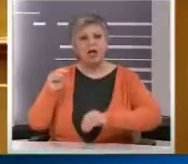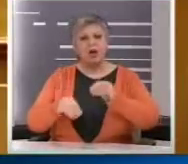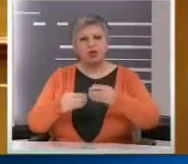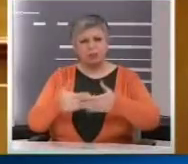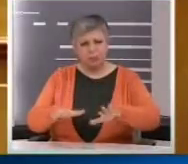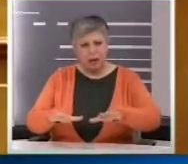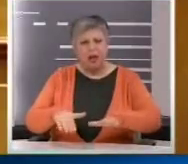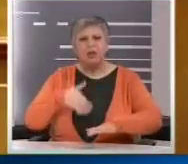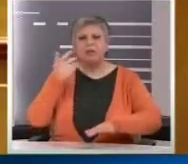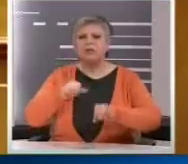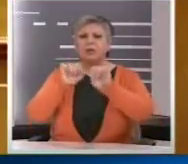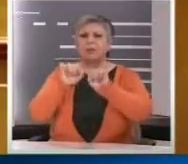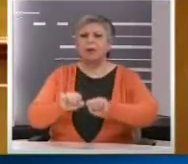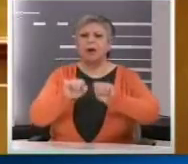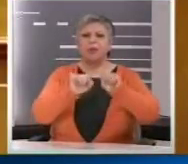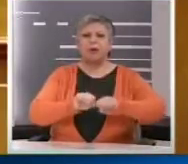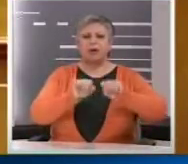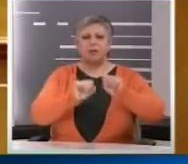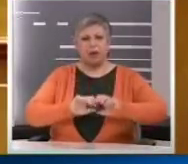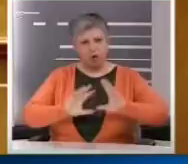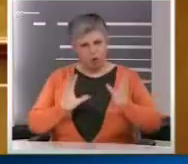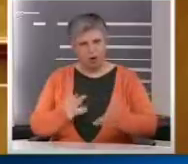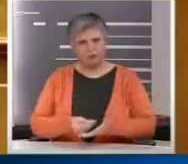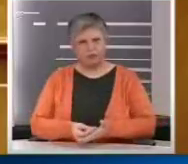αυτά, γιατί τα φέραμε στην επιφάνεια.